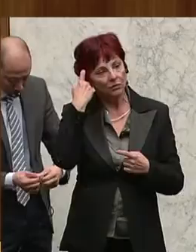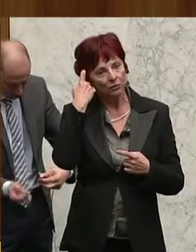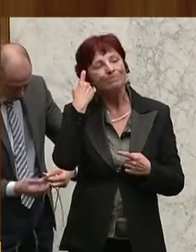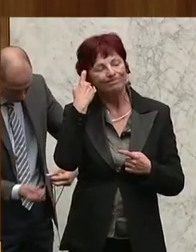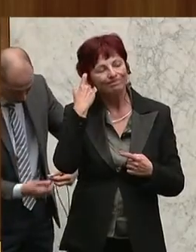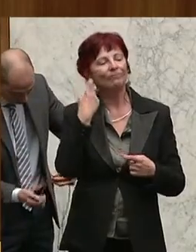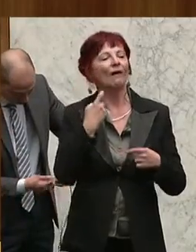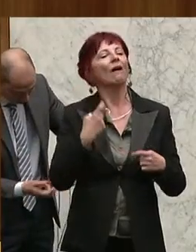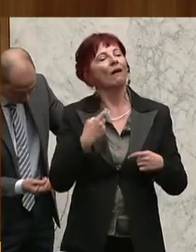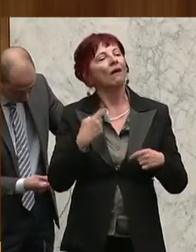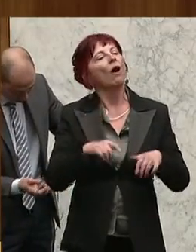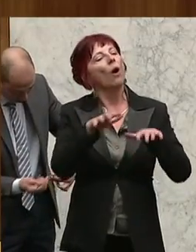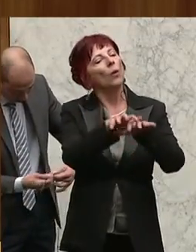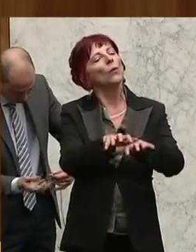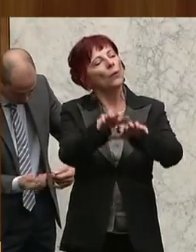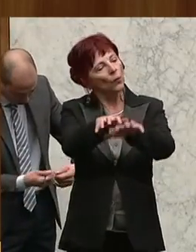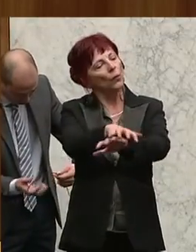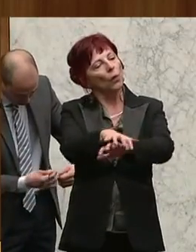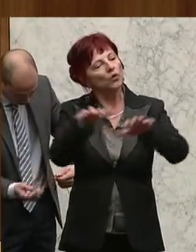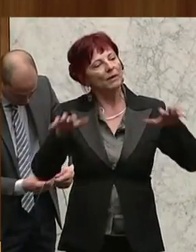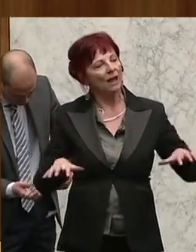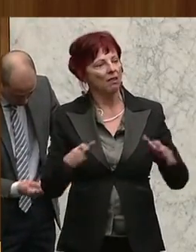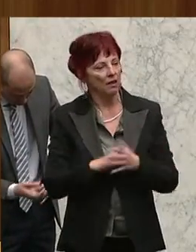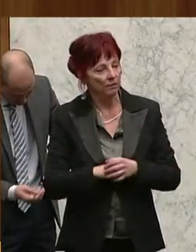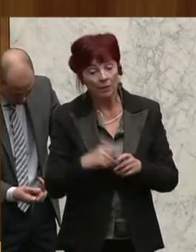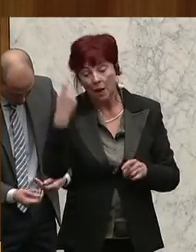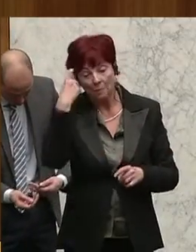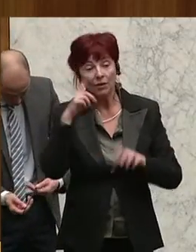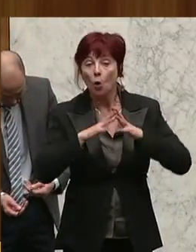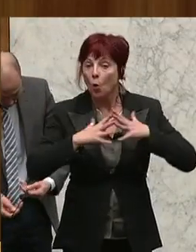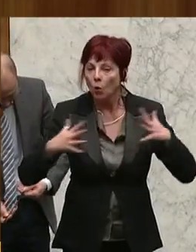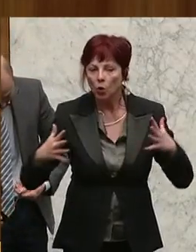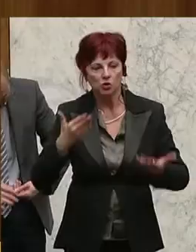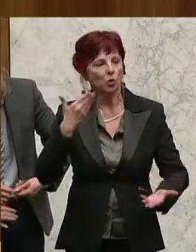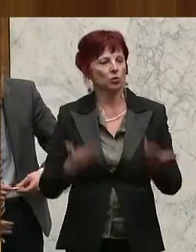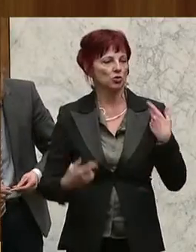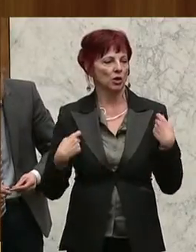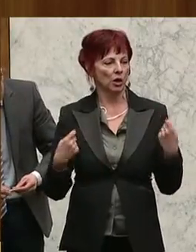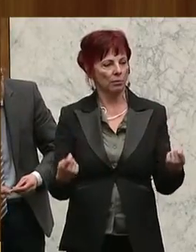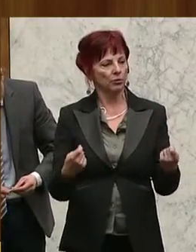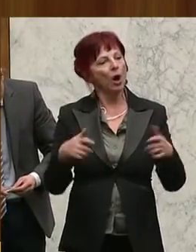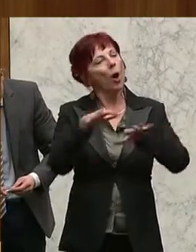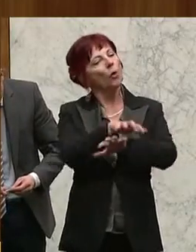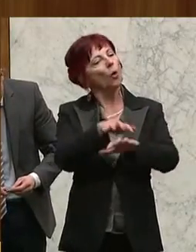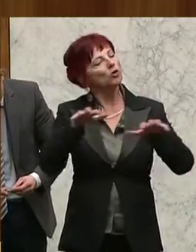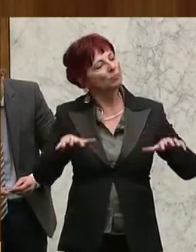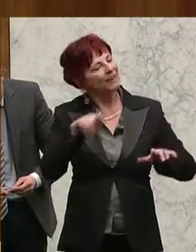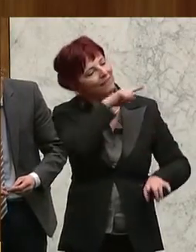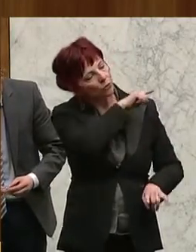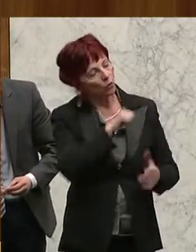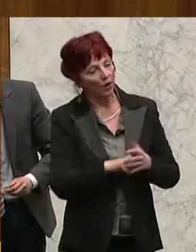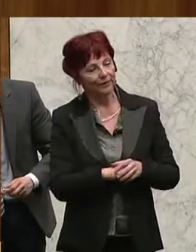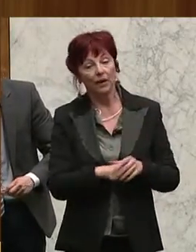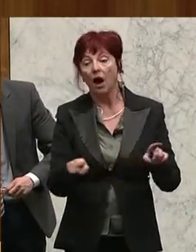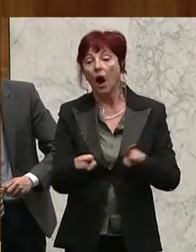Großbritannien. Hier ist es so, dass es ganz massive Unterschiede gibt und auch gegeben hat. In Großbritannien waren nämlich die Betreiber